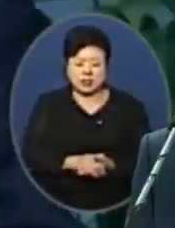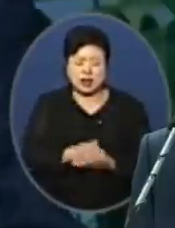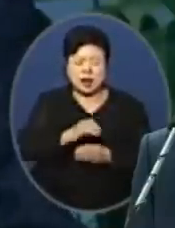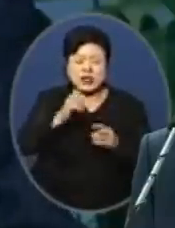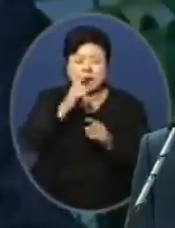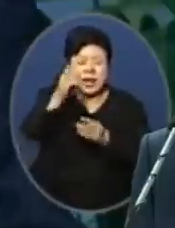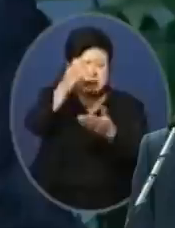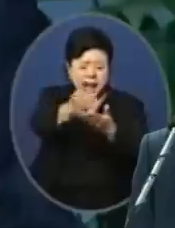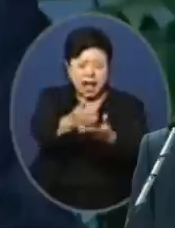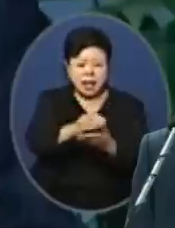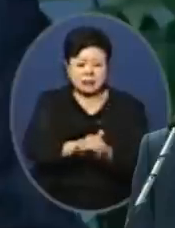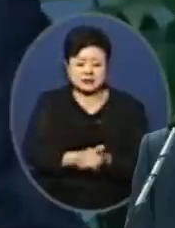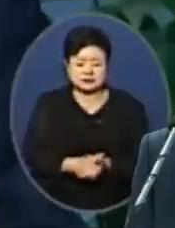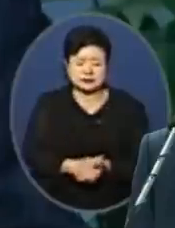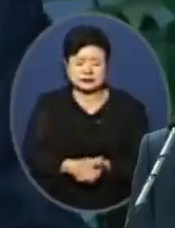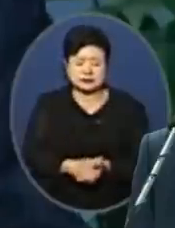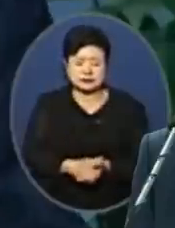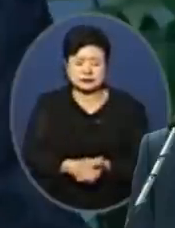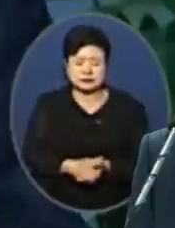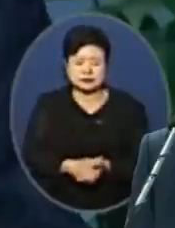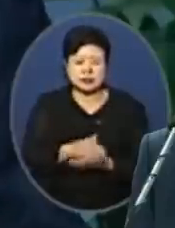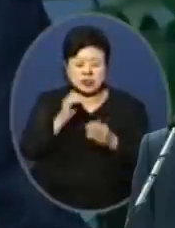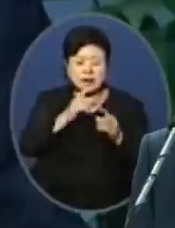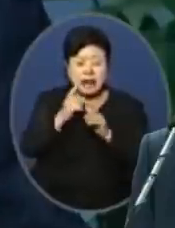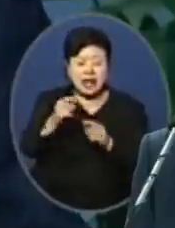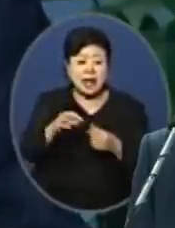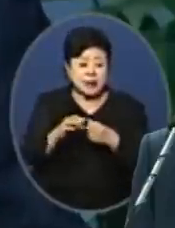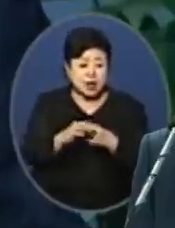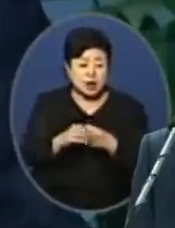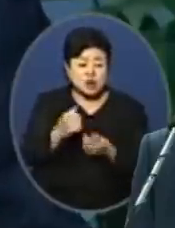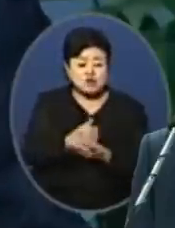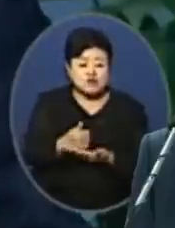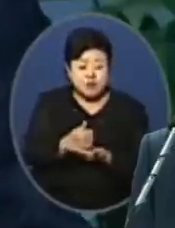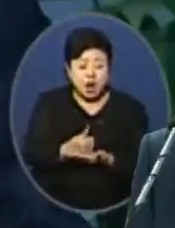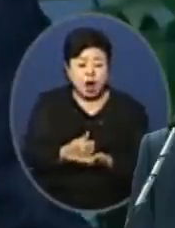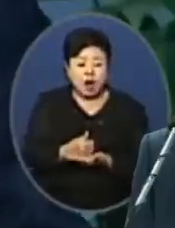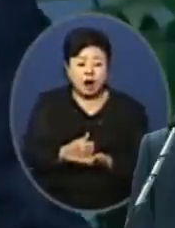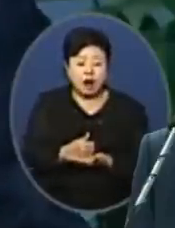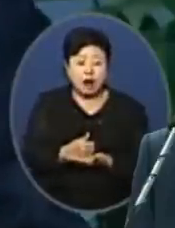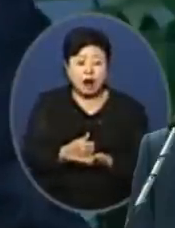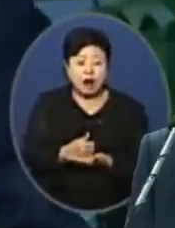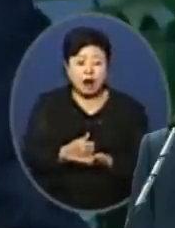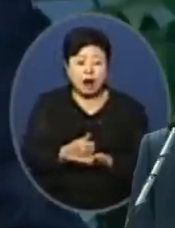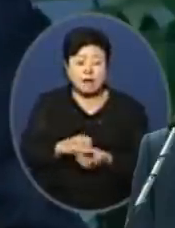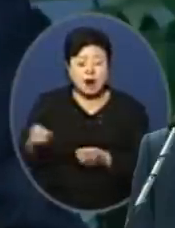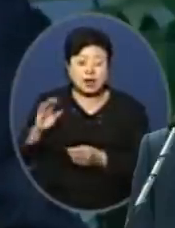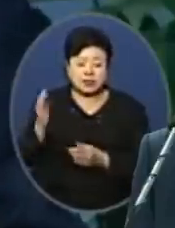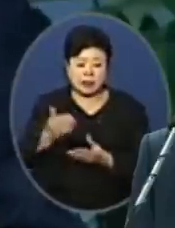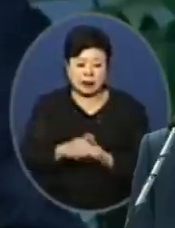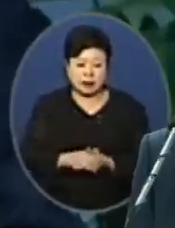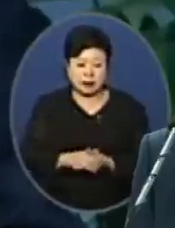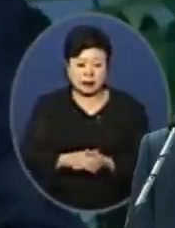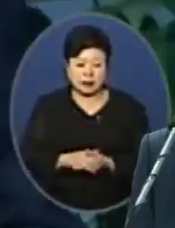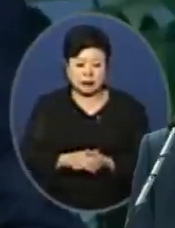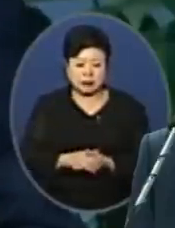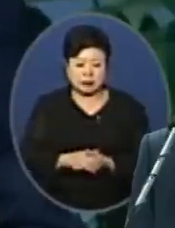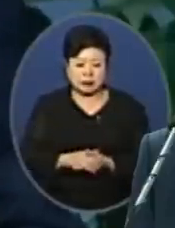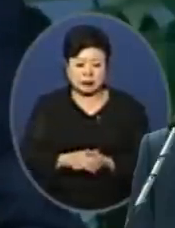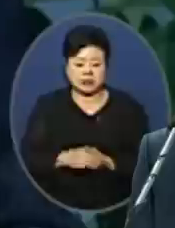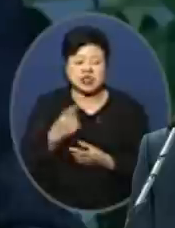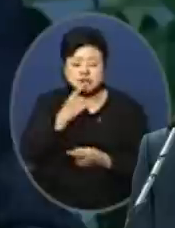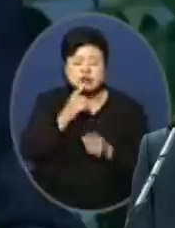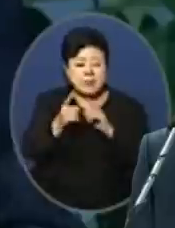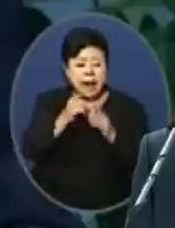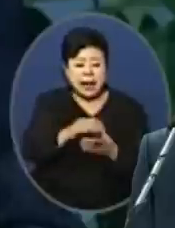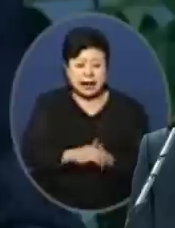소리 해서는 안 되는 것입니다. 헛된 소리 하면 여러분의 운명을 저버리는 것이 되는 것입니다.